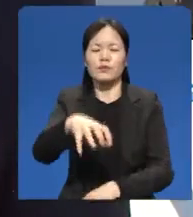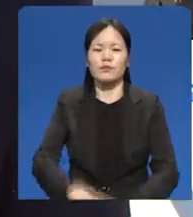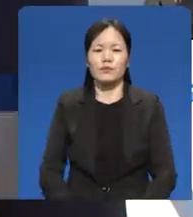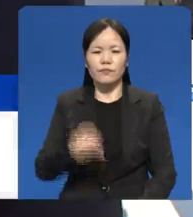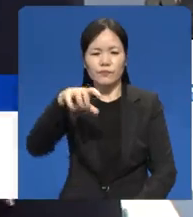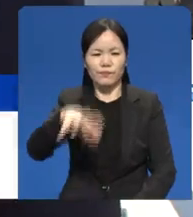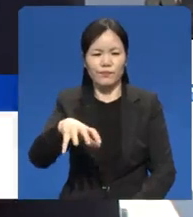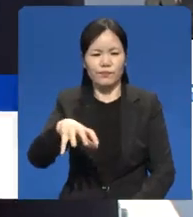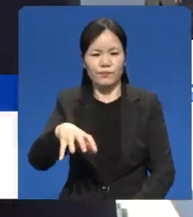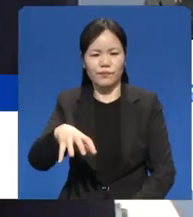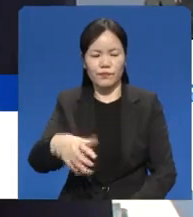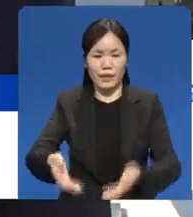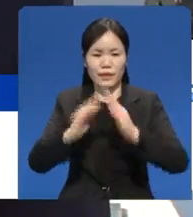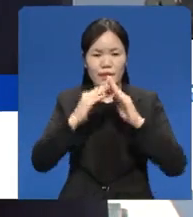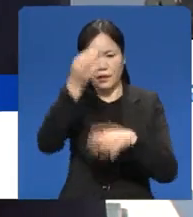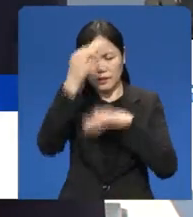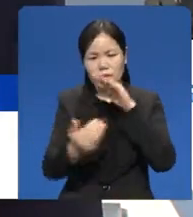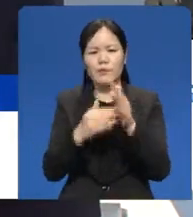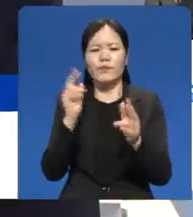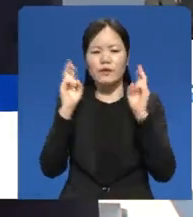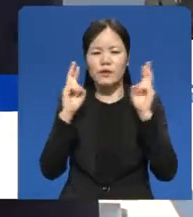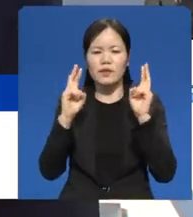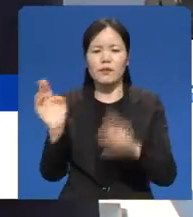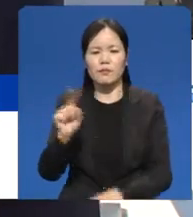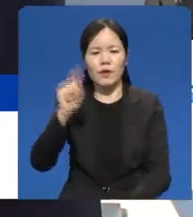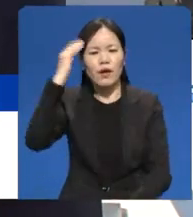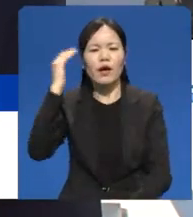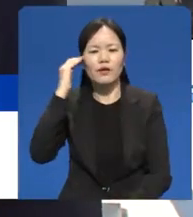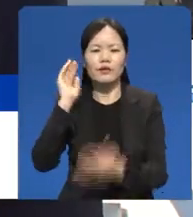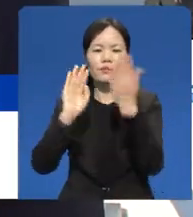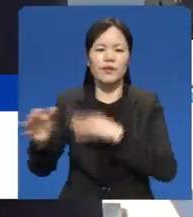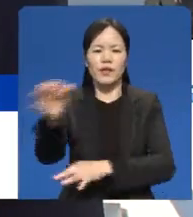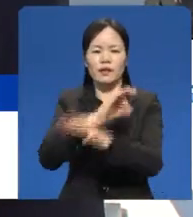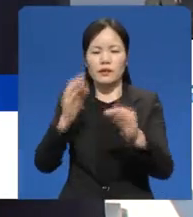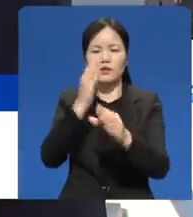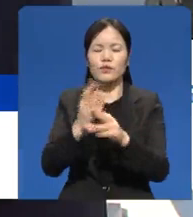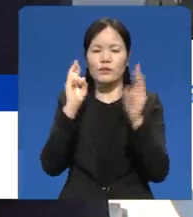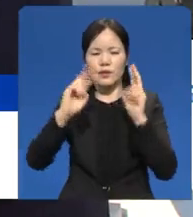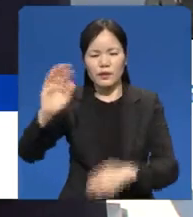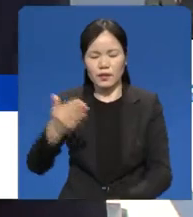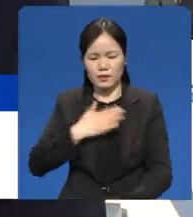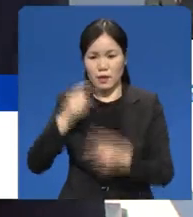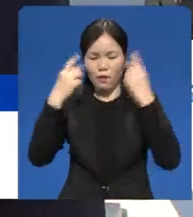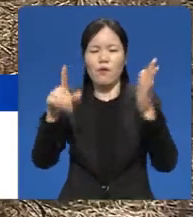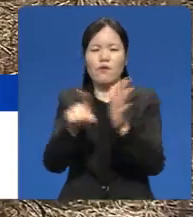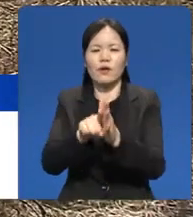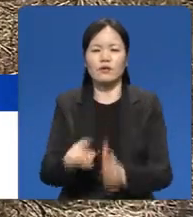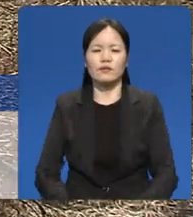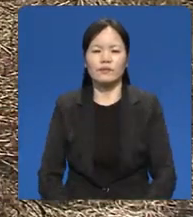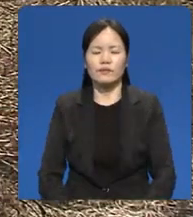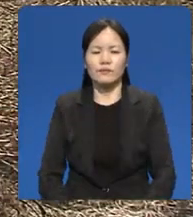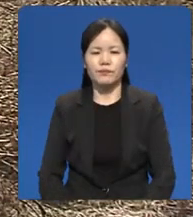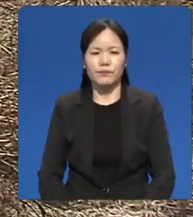이곳에 들어서 우리 첨단 기업은 우리 대한민국 미래 경제의 중심 기업이 될 거라고 저는 확신합니다